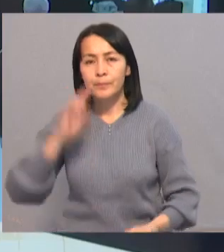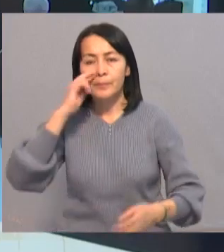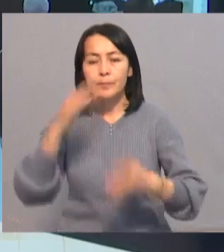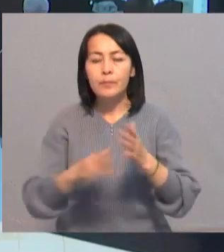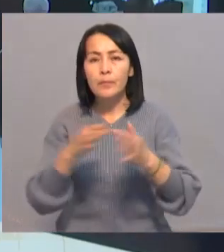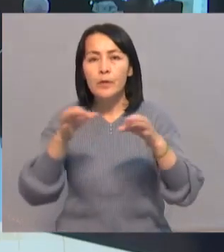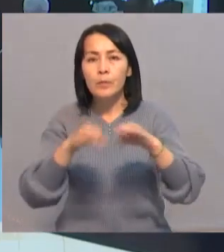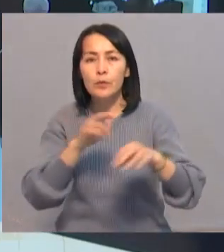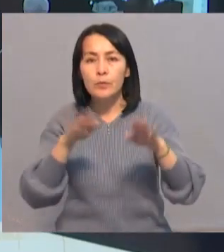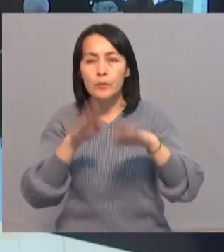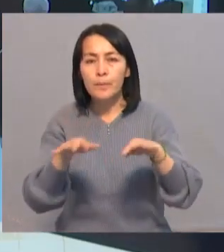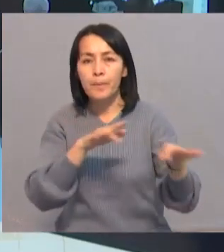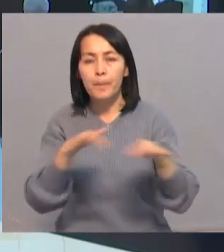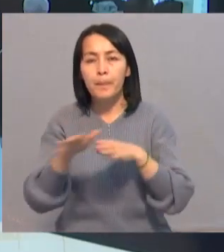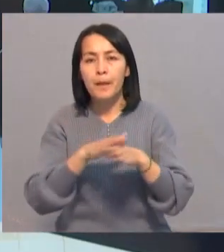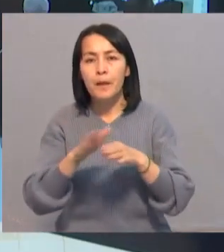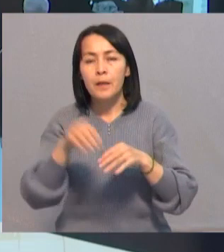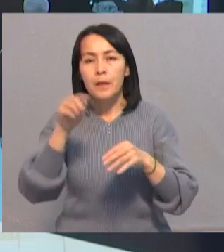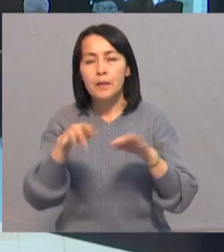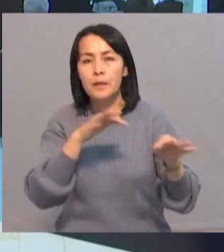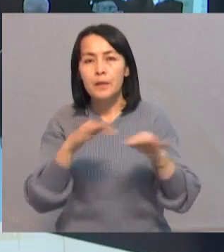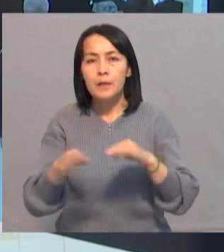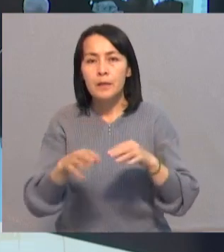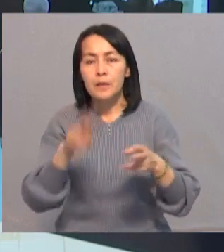Шымкентте бос жұмыс орындарының жәрмеңкесі өтті. Кезекті шара